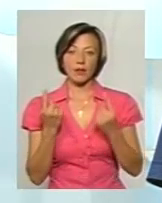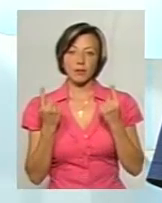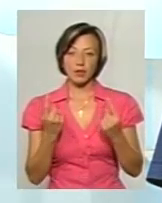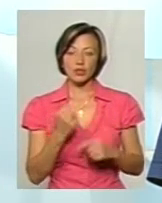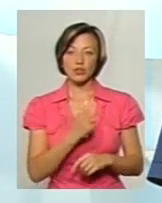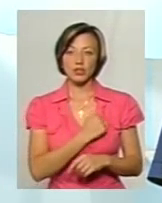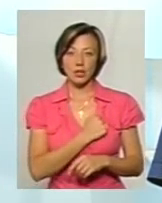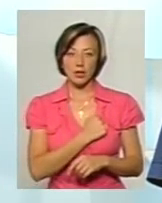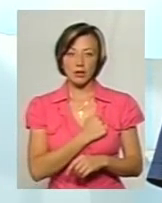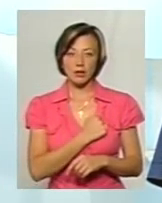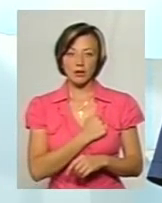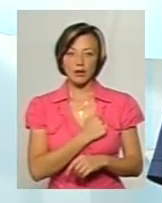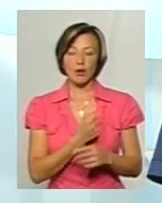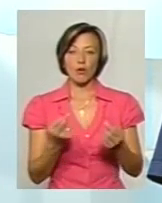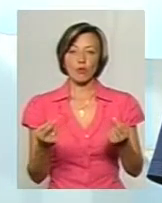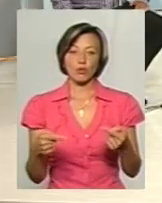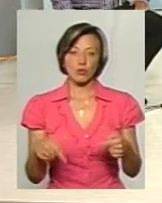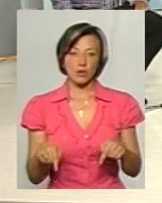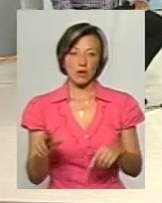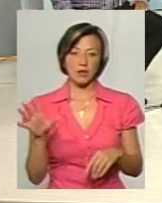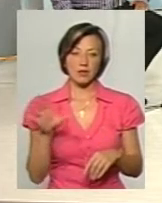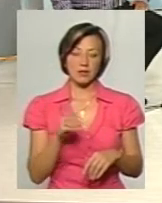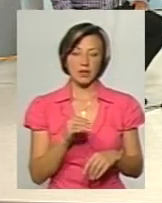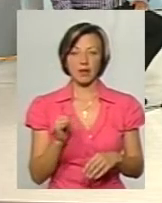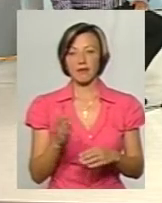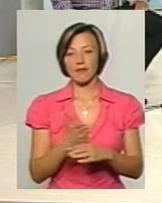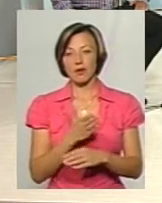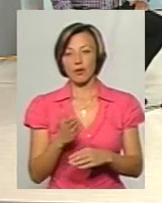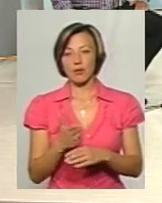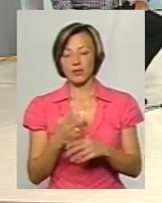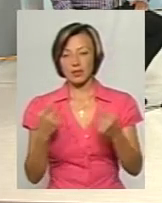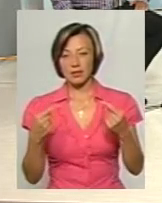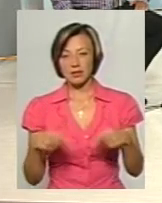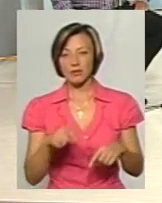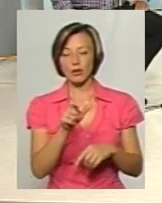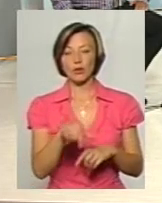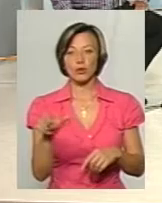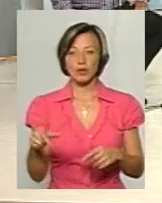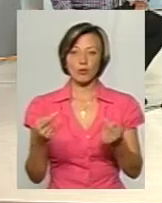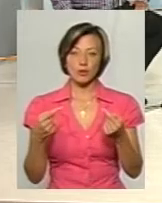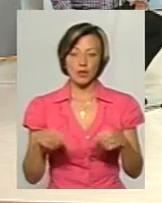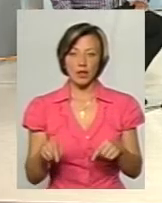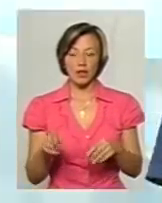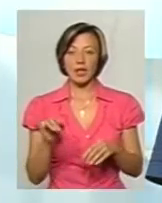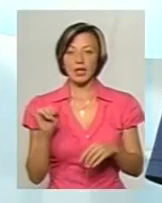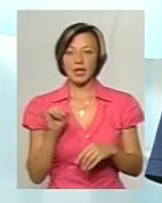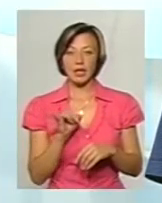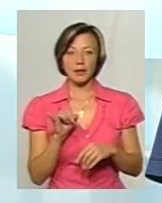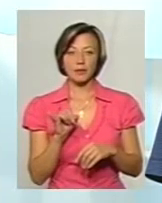жаль, упускали все, і виробничників упускали, і людей упускали. І ви знаєте,